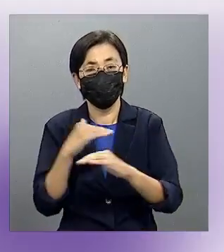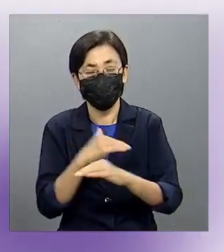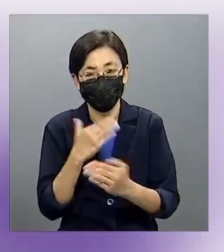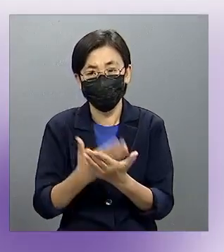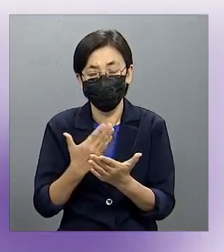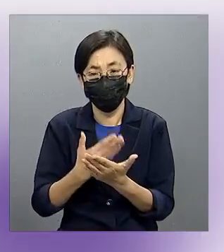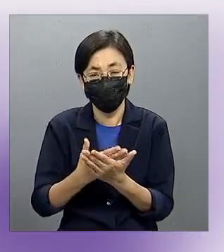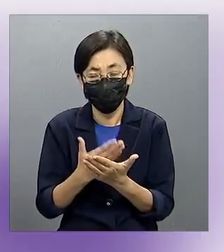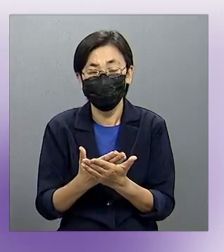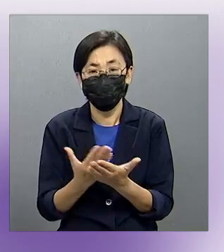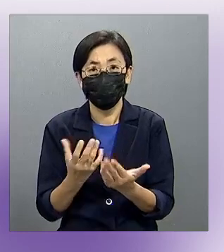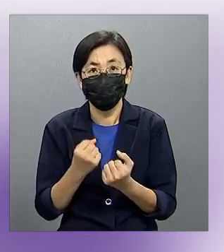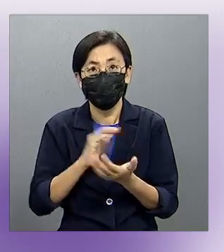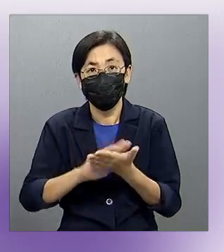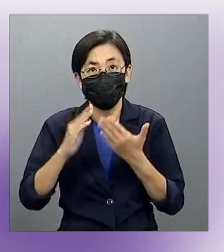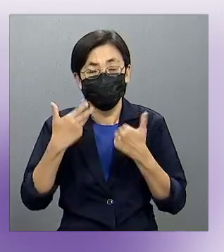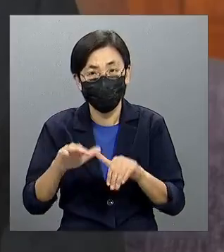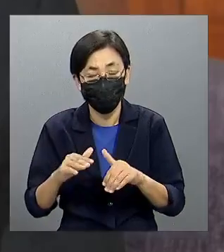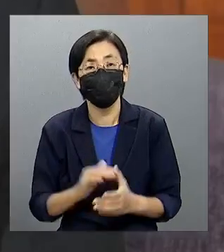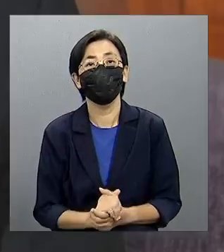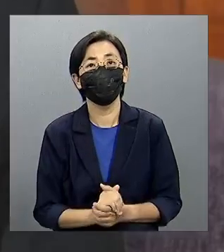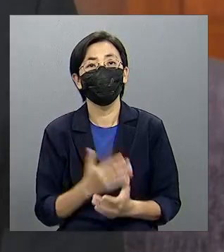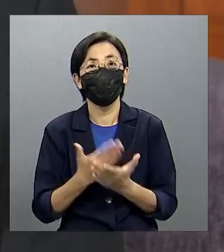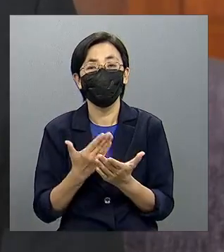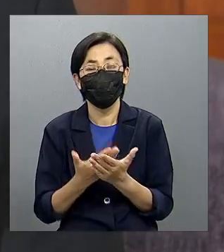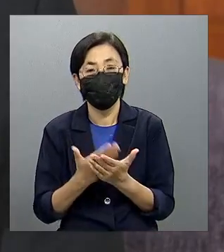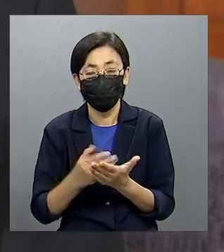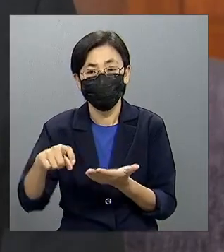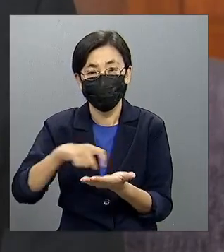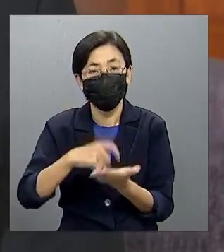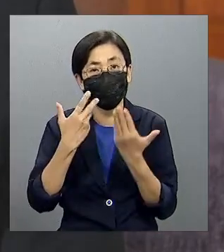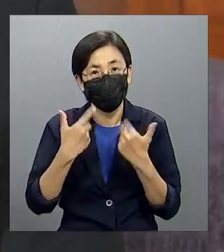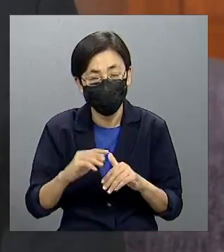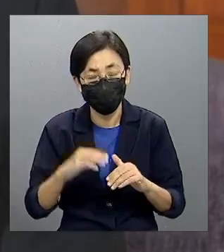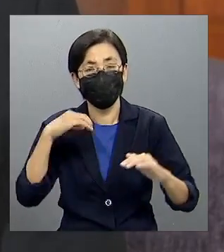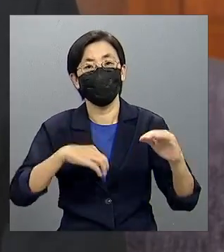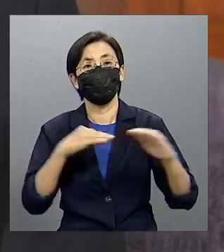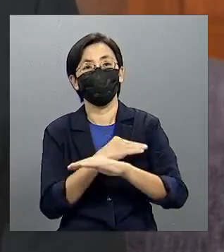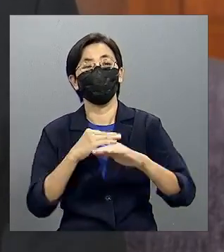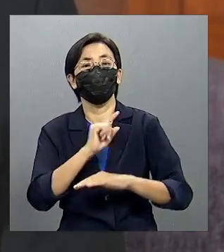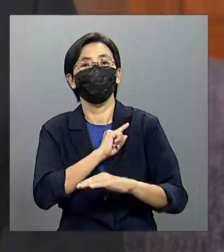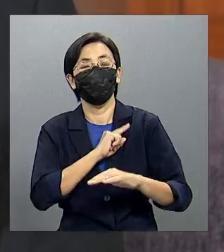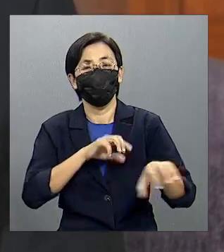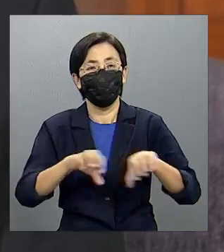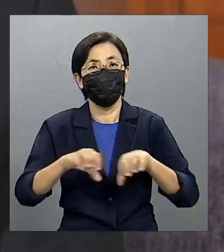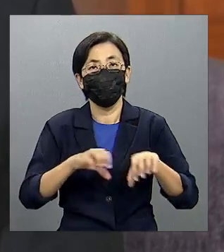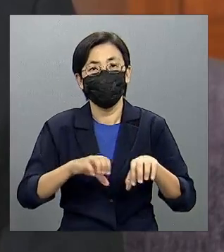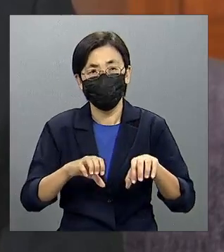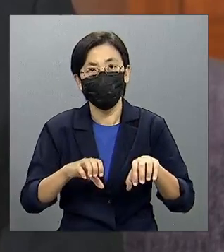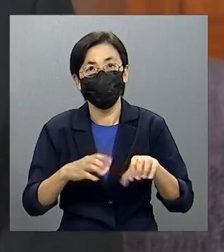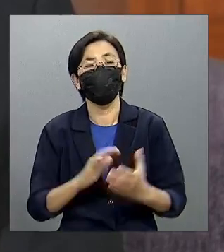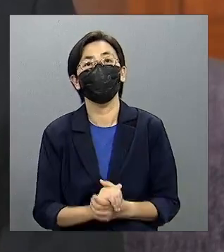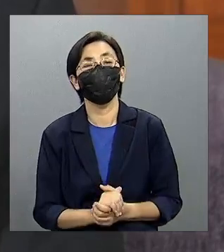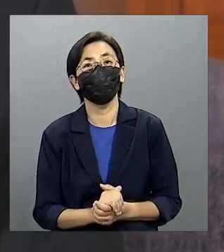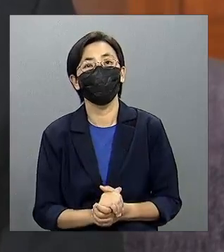านระบบอินเทอร์เน็ตหรือว่าผ่านโมบายเนี่ยทางกรมการขนส่งทางบกก็จะดำเนินการจัดส่งป้ายเครื่องหมายแสดงการเสียภาษีเนี่ย